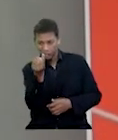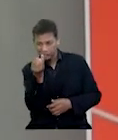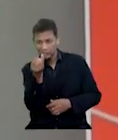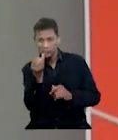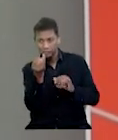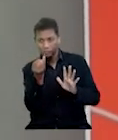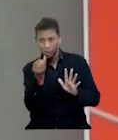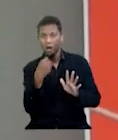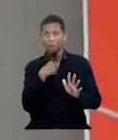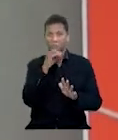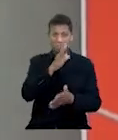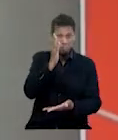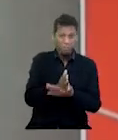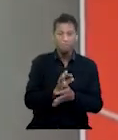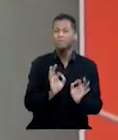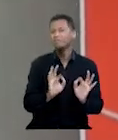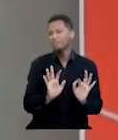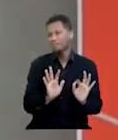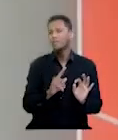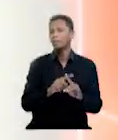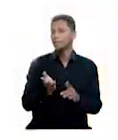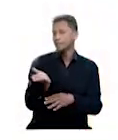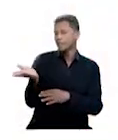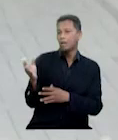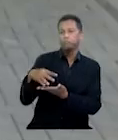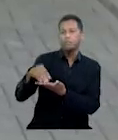memastikan peluru, tapi dari Puslapor.